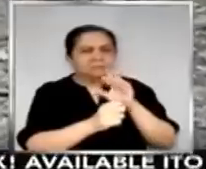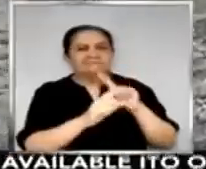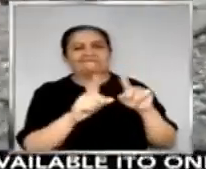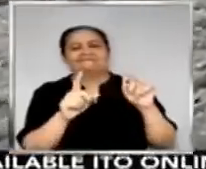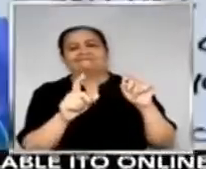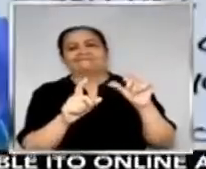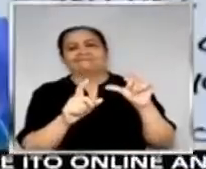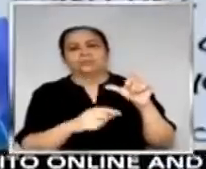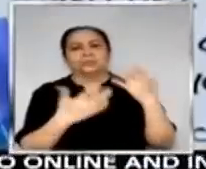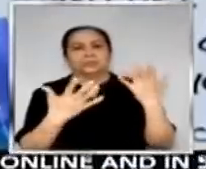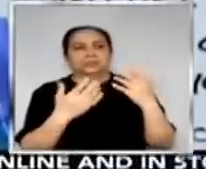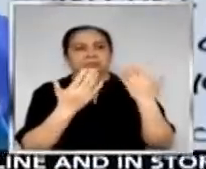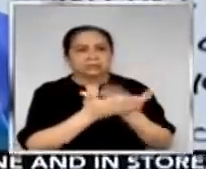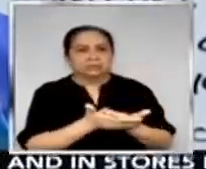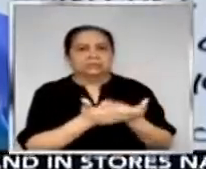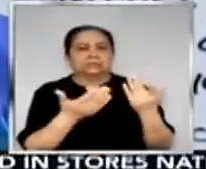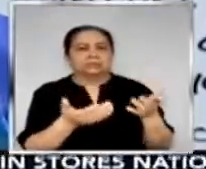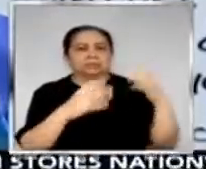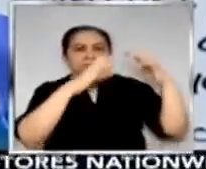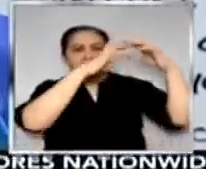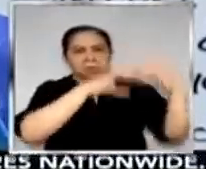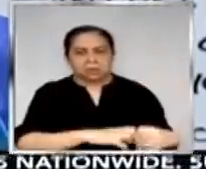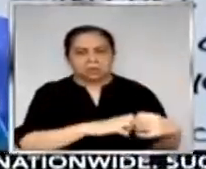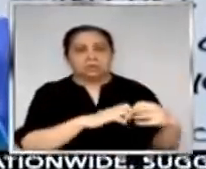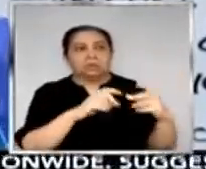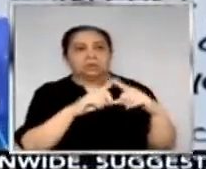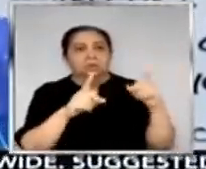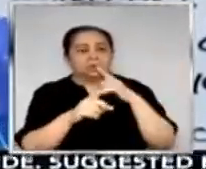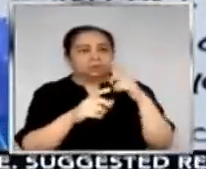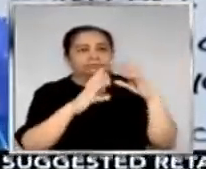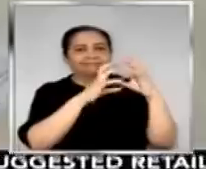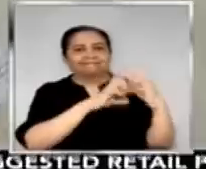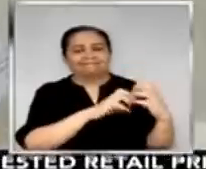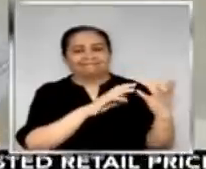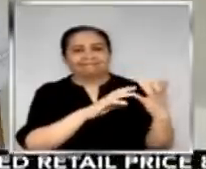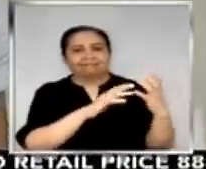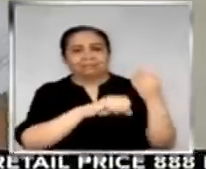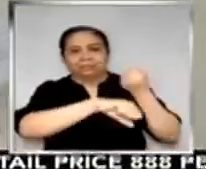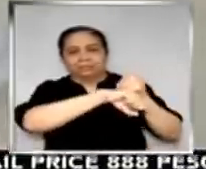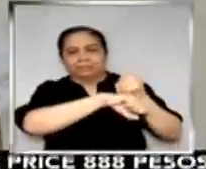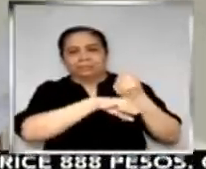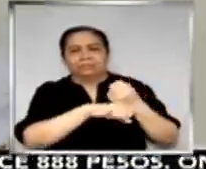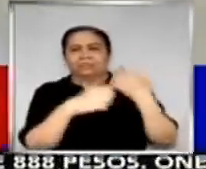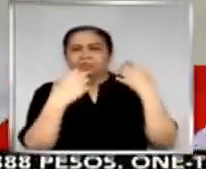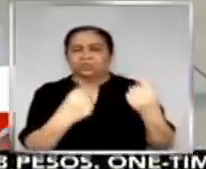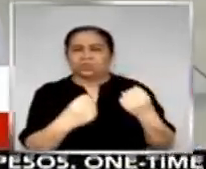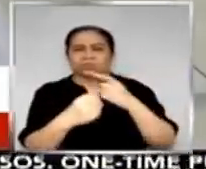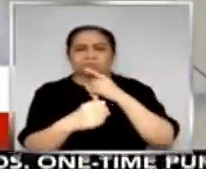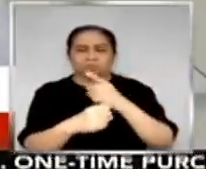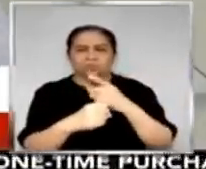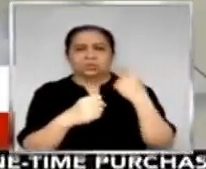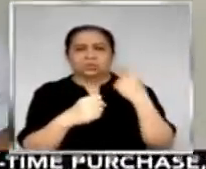palad po, inabutan po sila ng pagbagsak ng mga naguhuna po na mga bato. Malakas talagang yung may nagmayanig